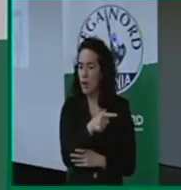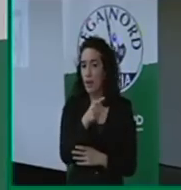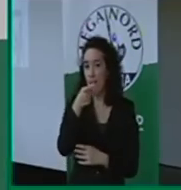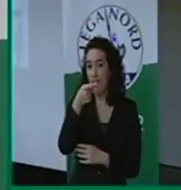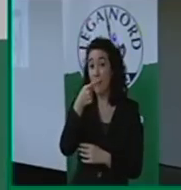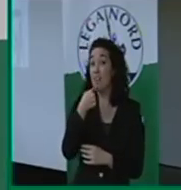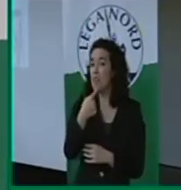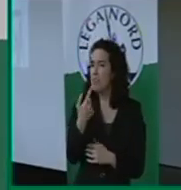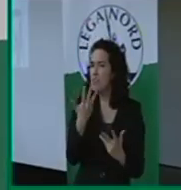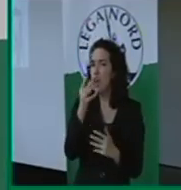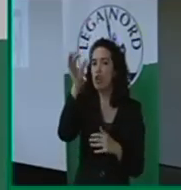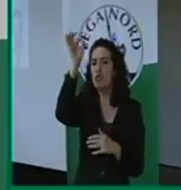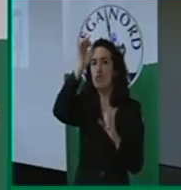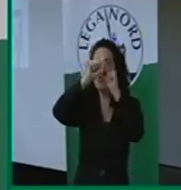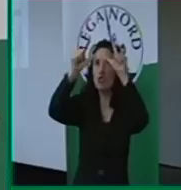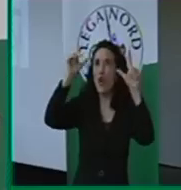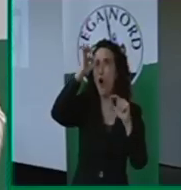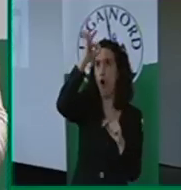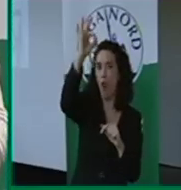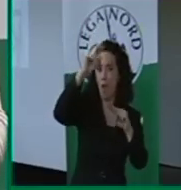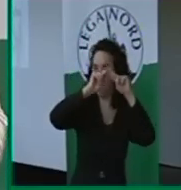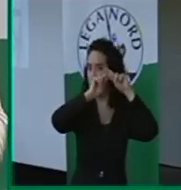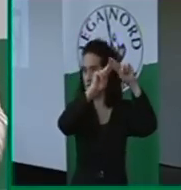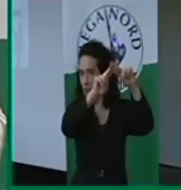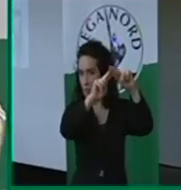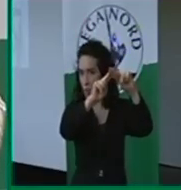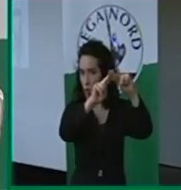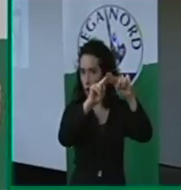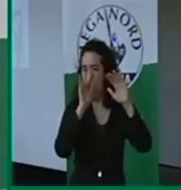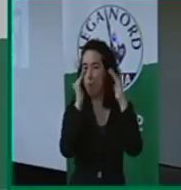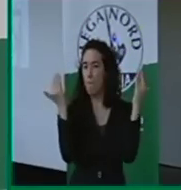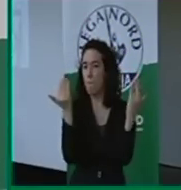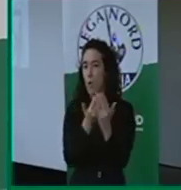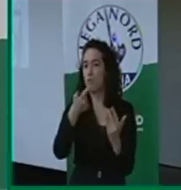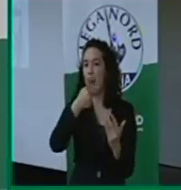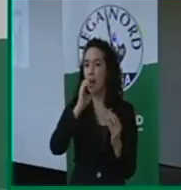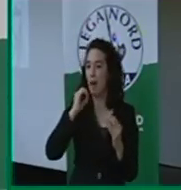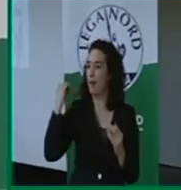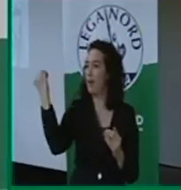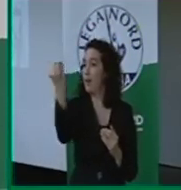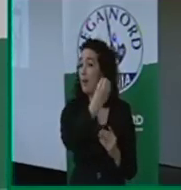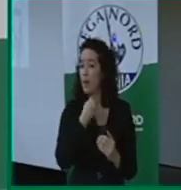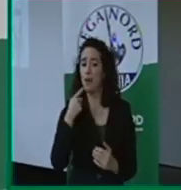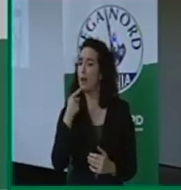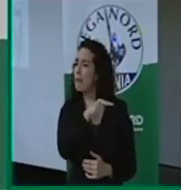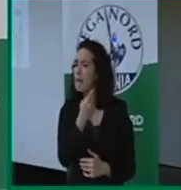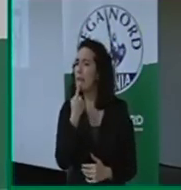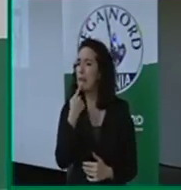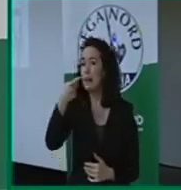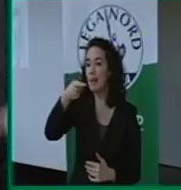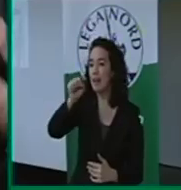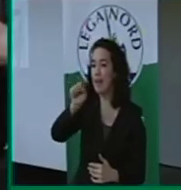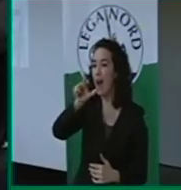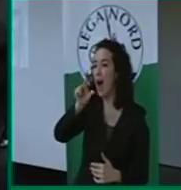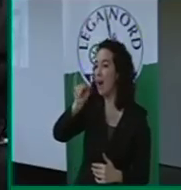che il sole era fermo ed era la terra che girava era Galileo Galilei che infatti il